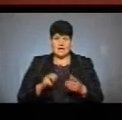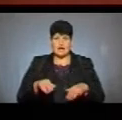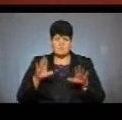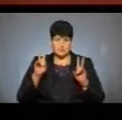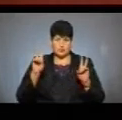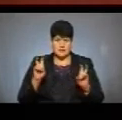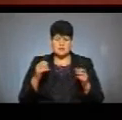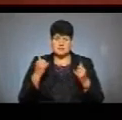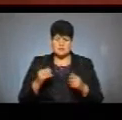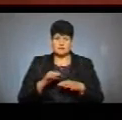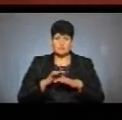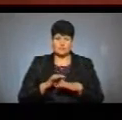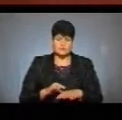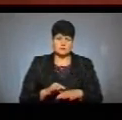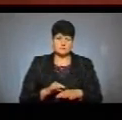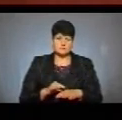зараз відбувається,